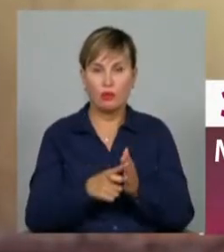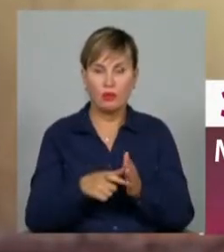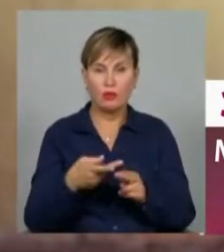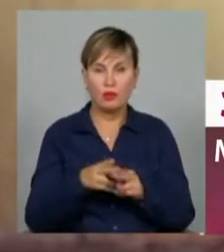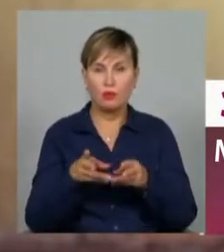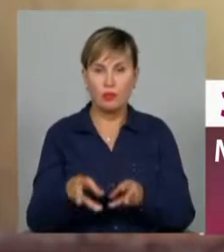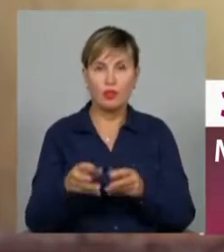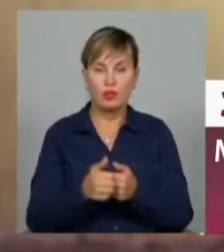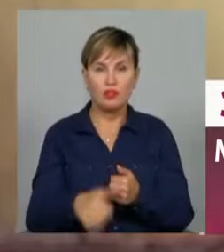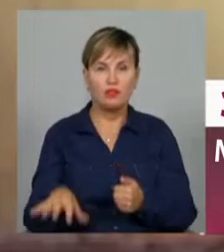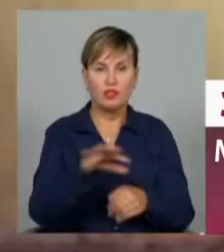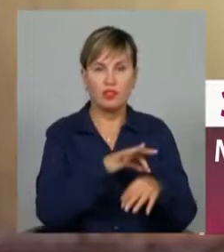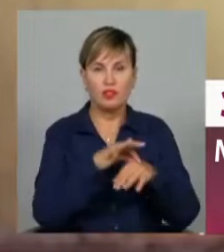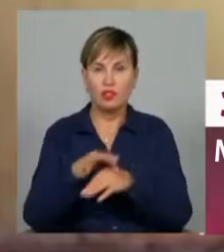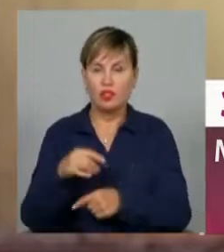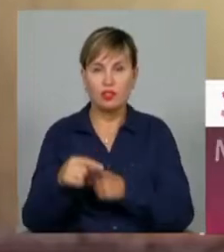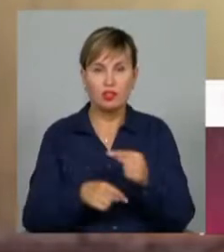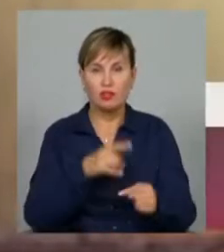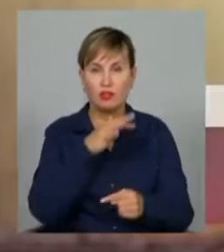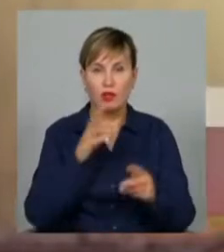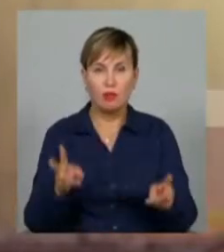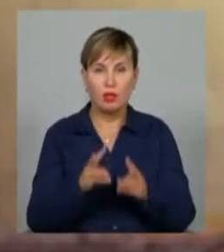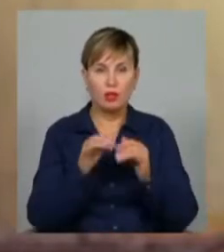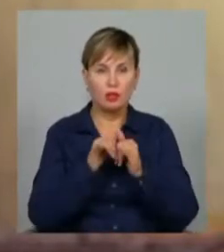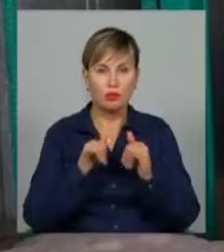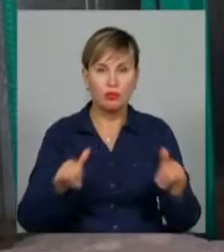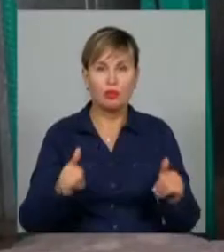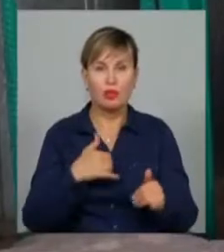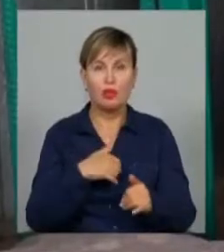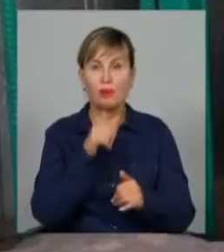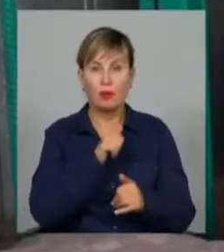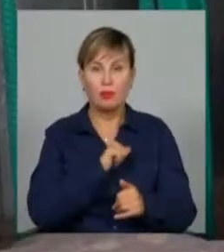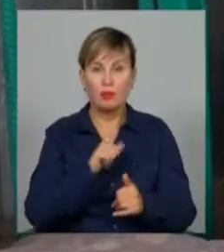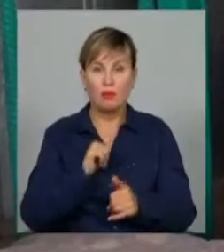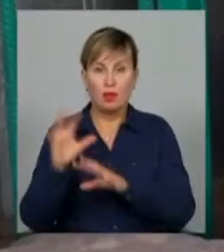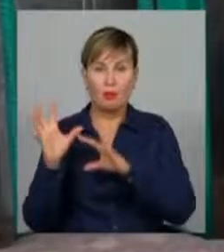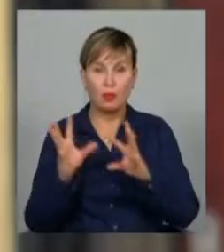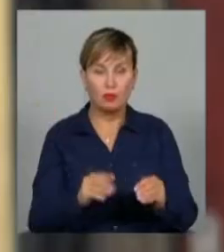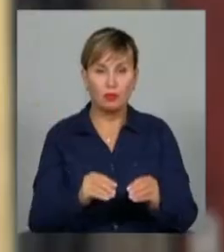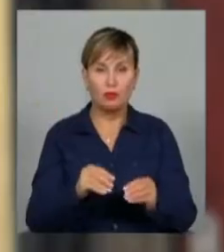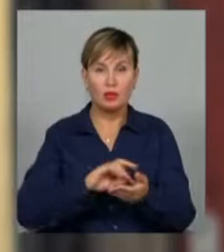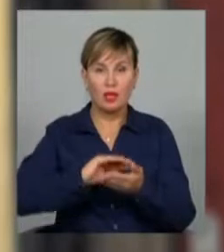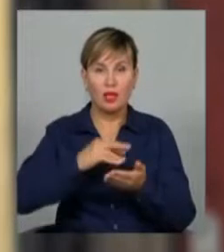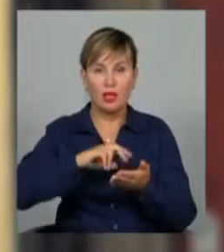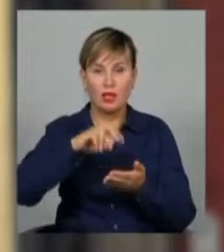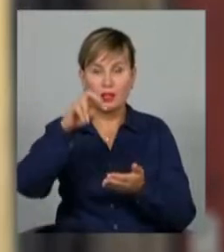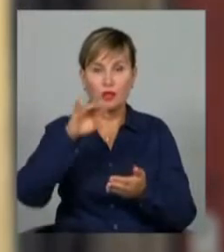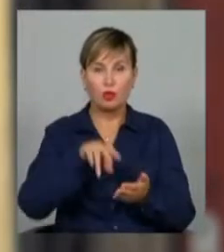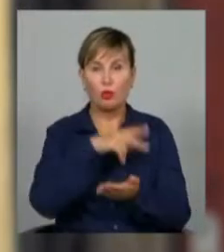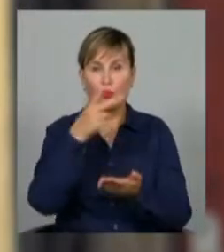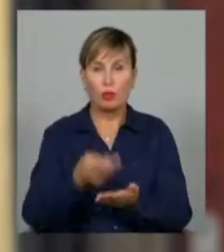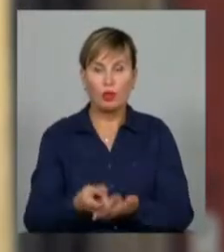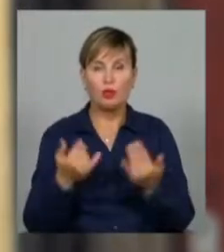отопительной печью. Всех вывели. Через некоторое время пожар усилился. Я пробовала сама его потушить. Поднялась по лестнице на крышу и